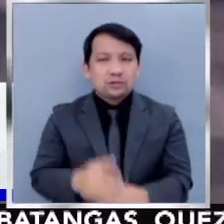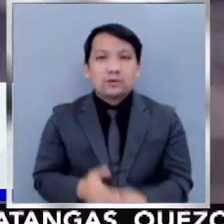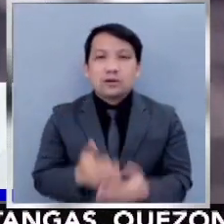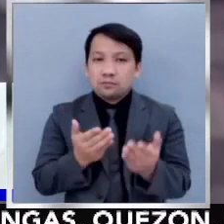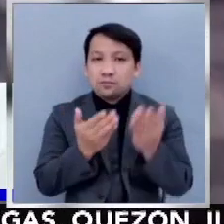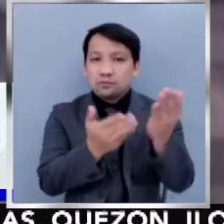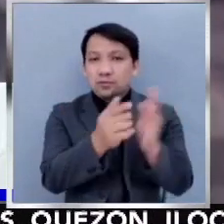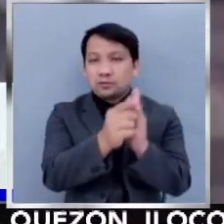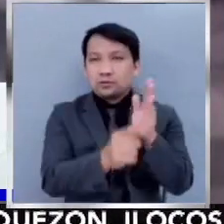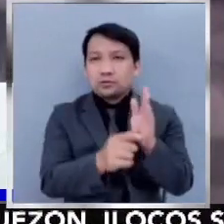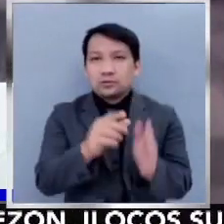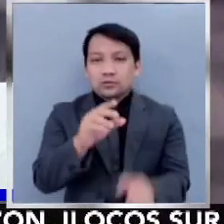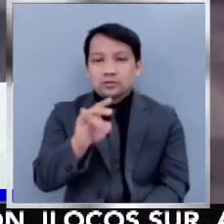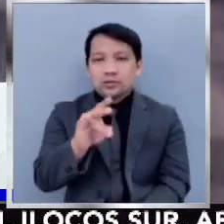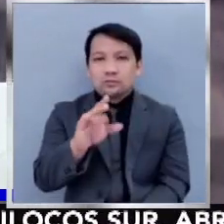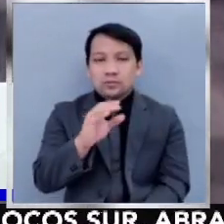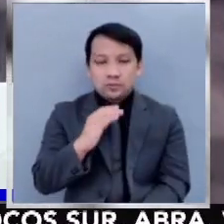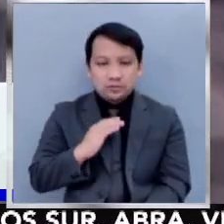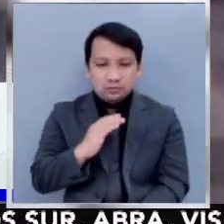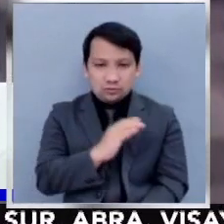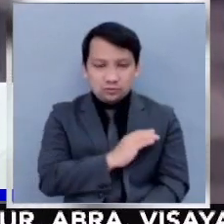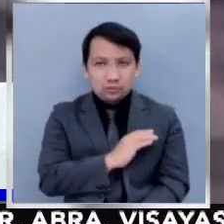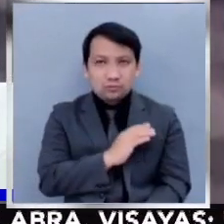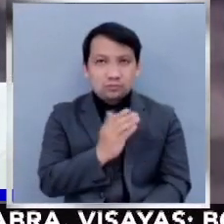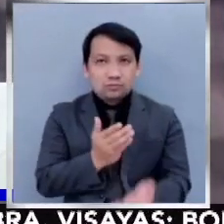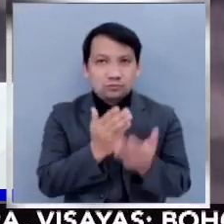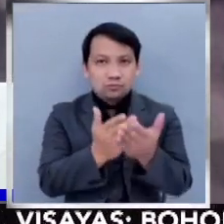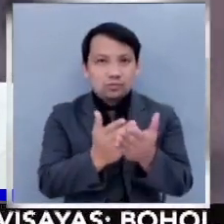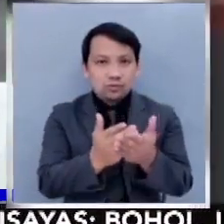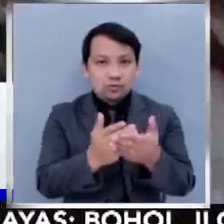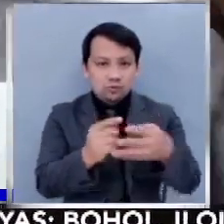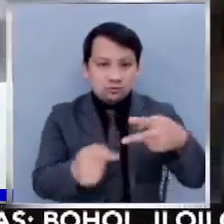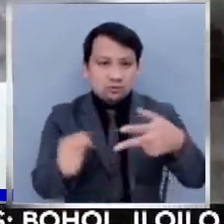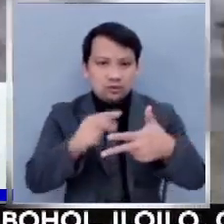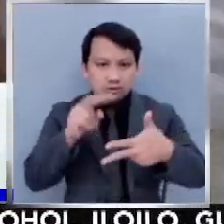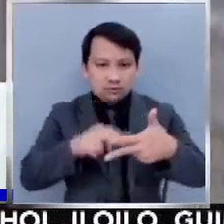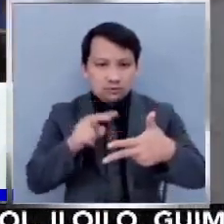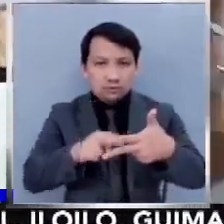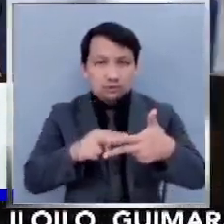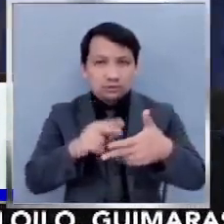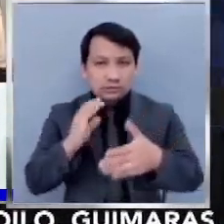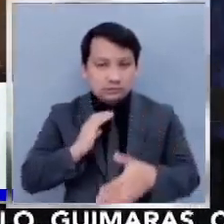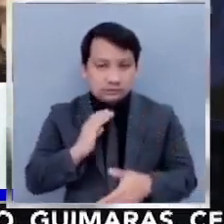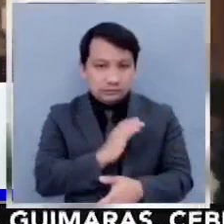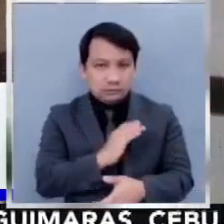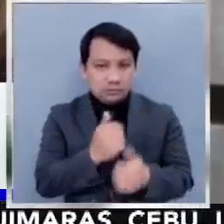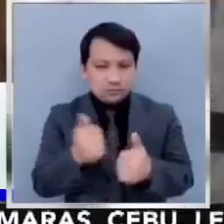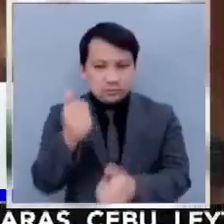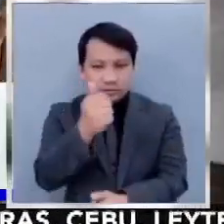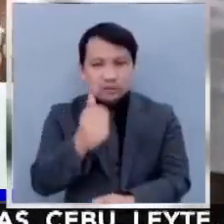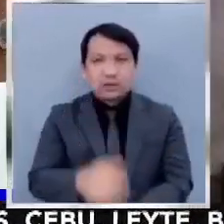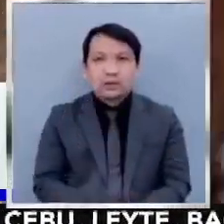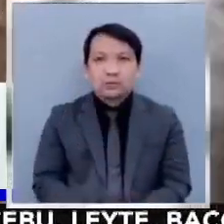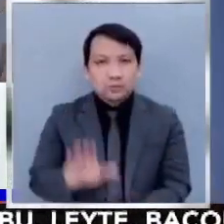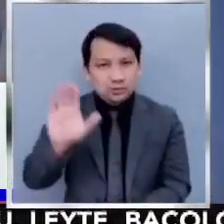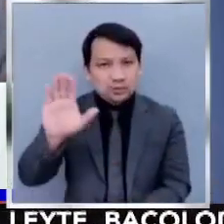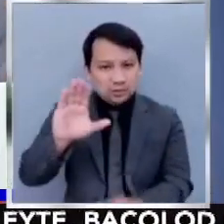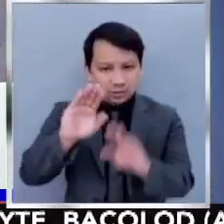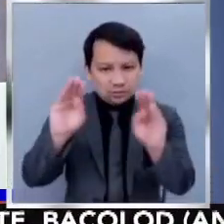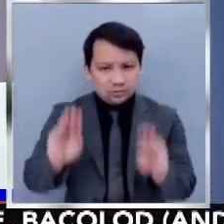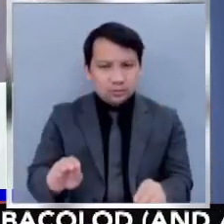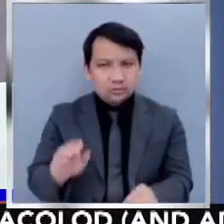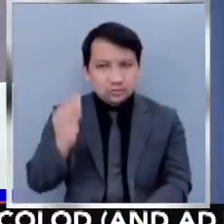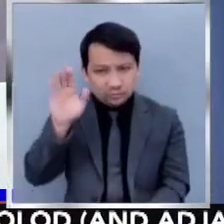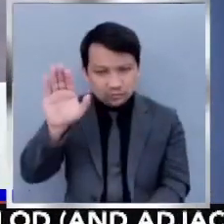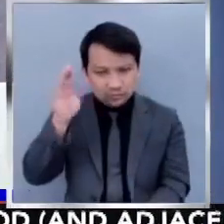ng 17th Congress ang umabot sa third reading ng Kamara. Hinihingan pa namin ang pahayag ang Malacanang ukol dito. Pero